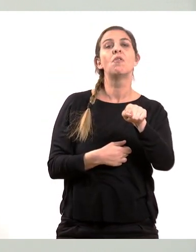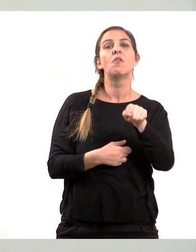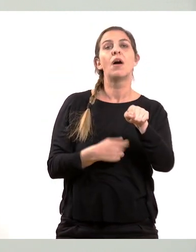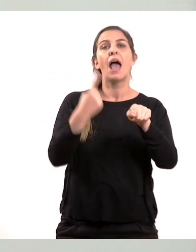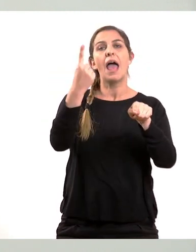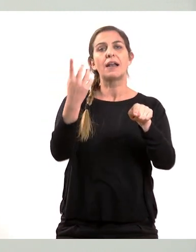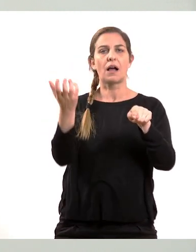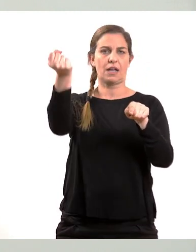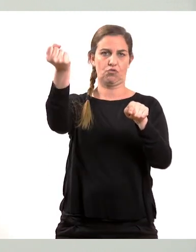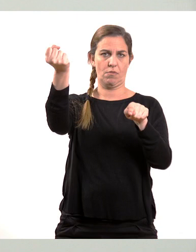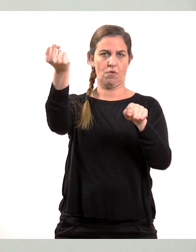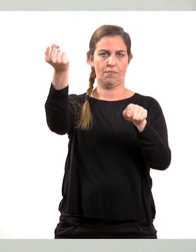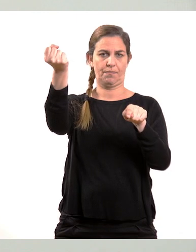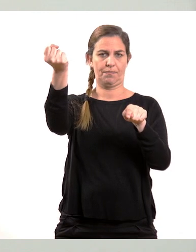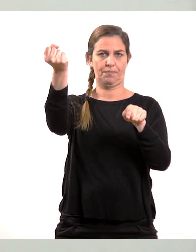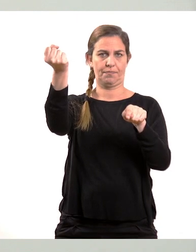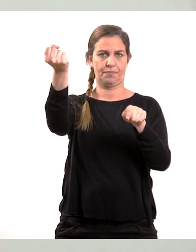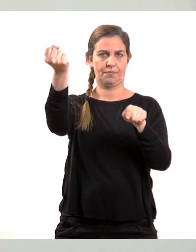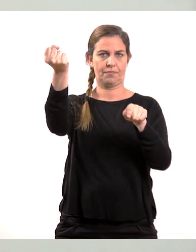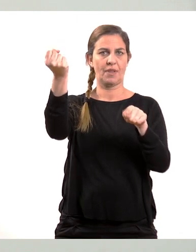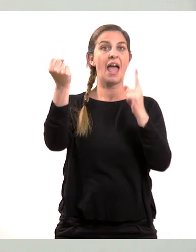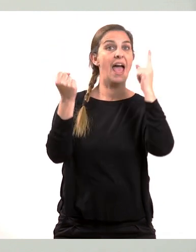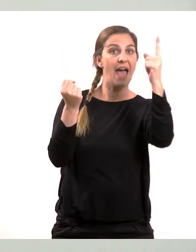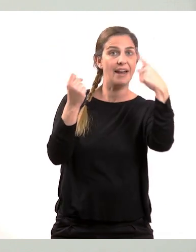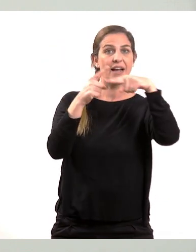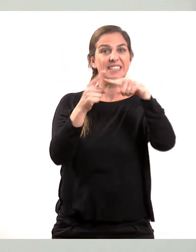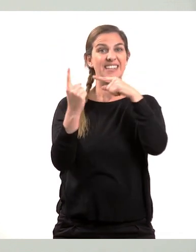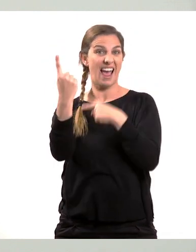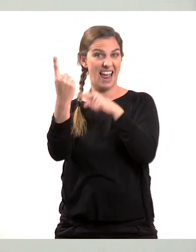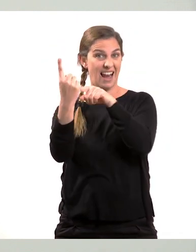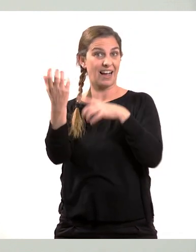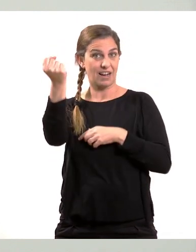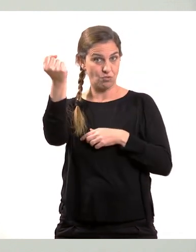καινούριο. 1. Και ένα το κρατούμενο που έχουμε, 2.